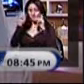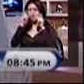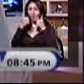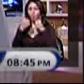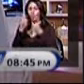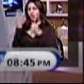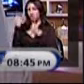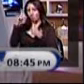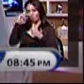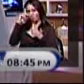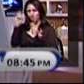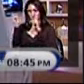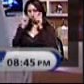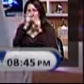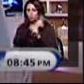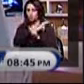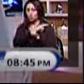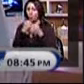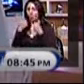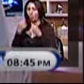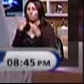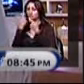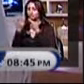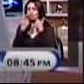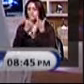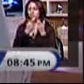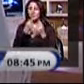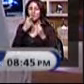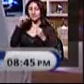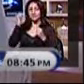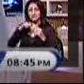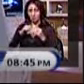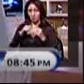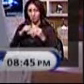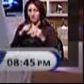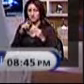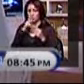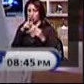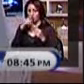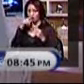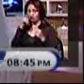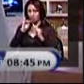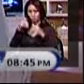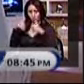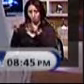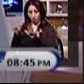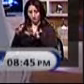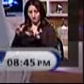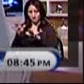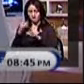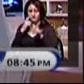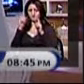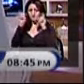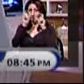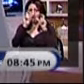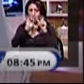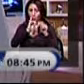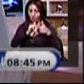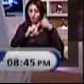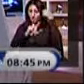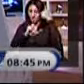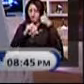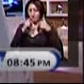للاسف طبعا في هذا المنطق، هذا المنطق من مضاعفات الاستبداد. يعني الناس دي عاشت الاستبداد لفترات